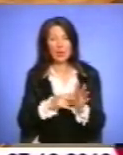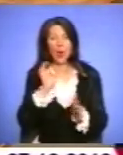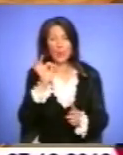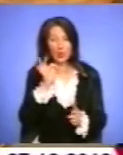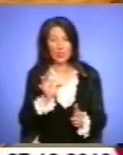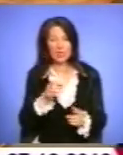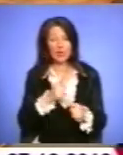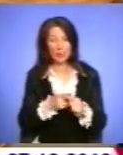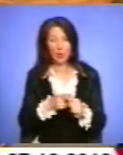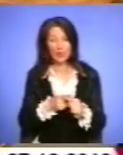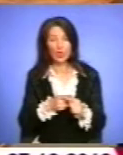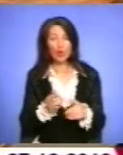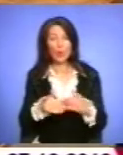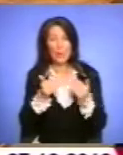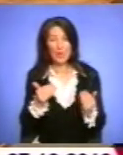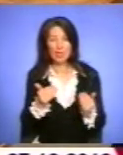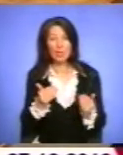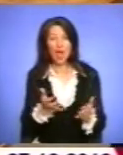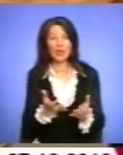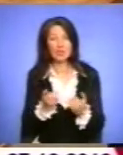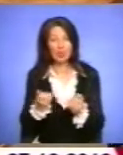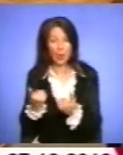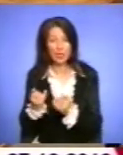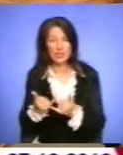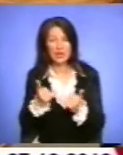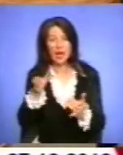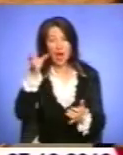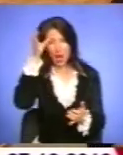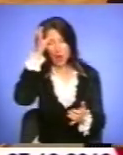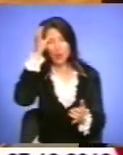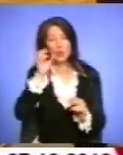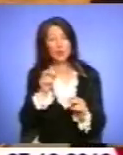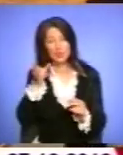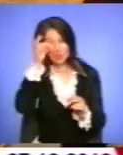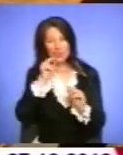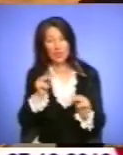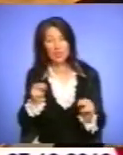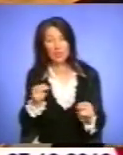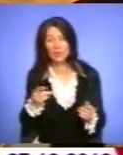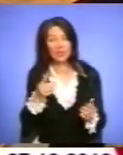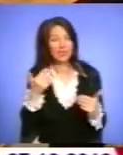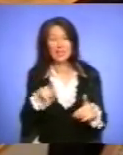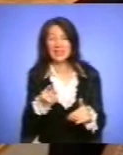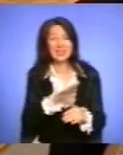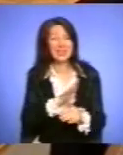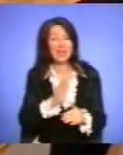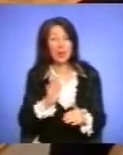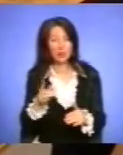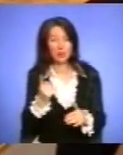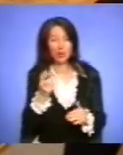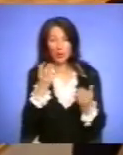17% з половиною більше надходжень для освітян нашого краю, значить вони вже їх не будуть з першого